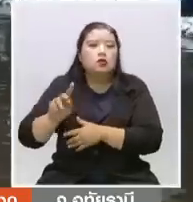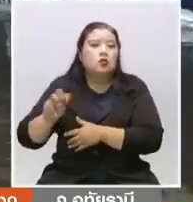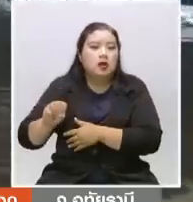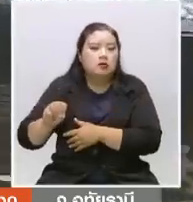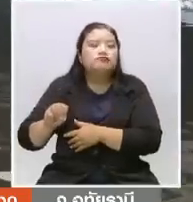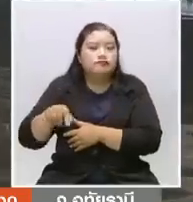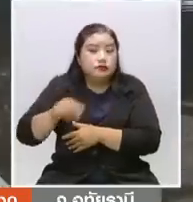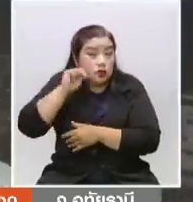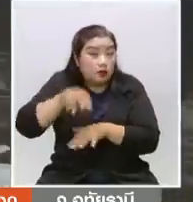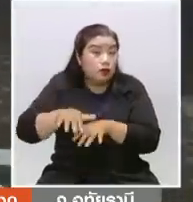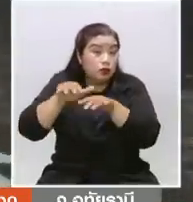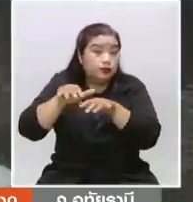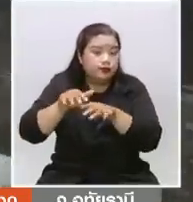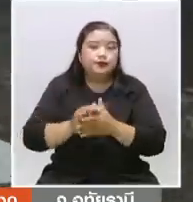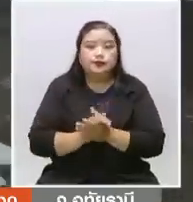ร